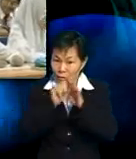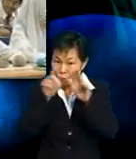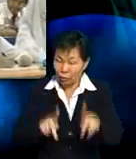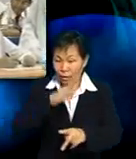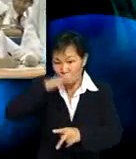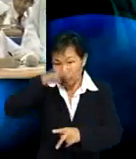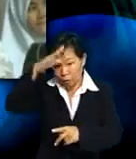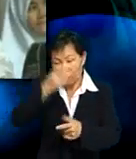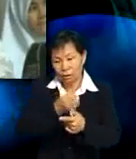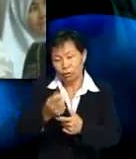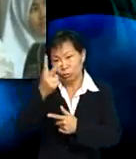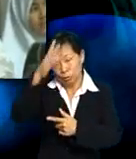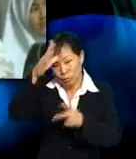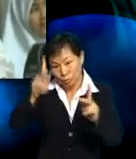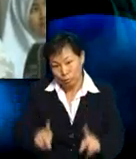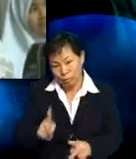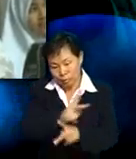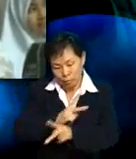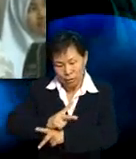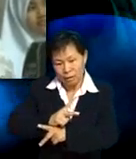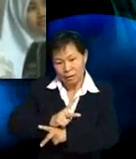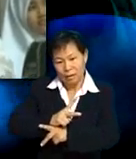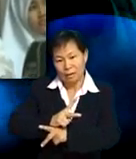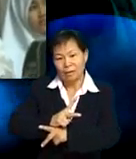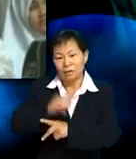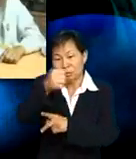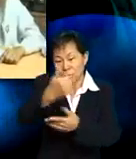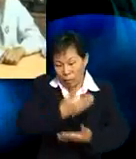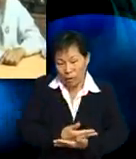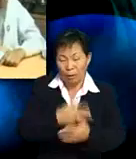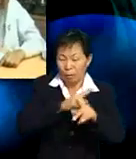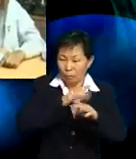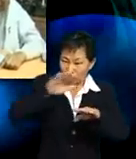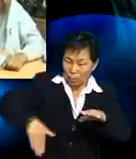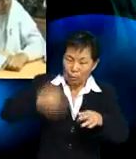seorang ibu ataupun seorang bapa boleh menjaga 10 orang anak, tetapi belum tentu